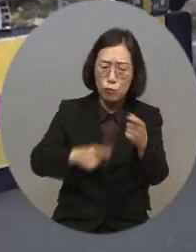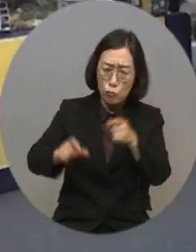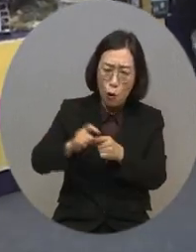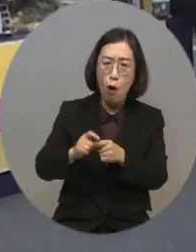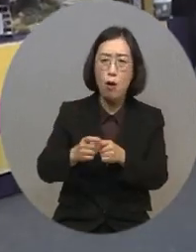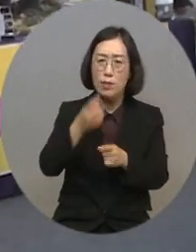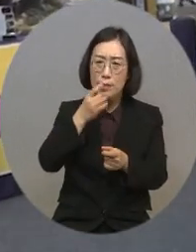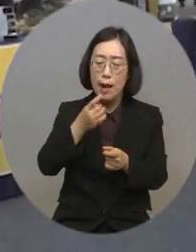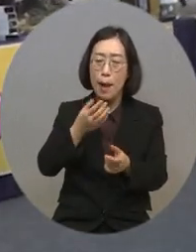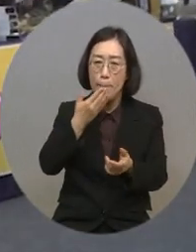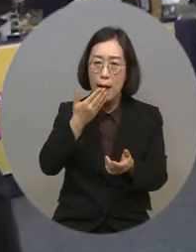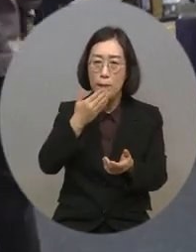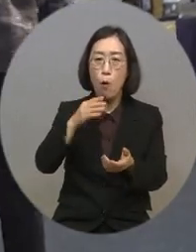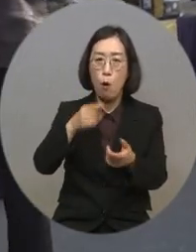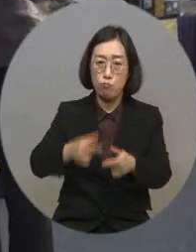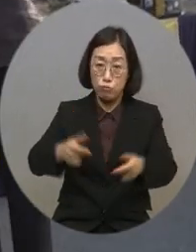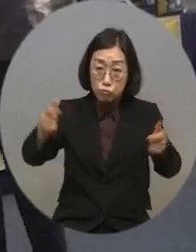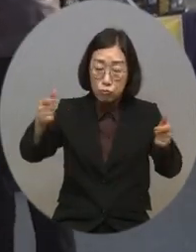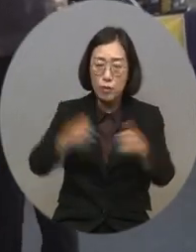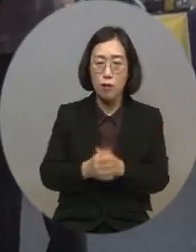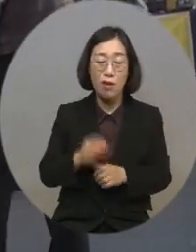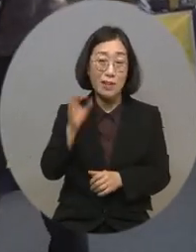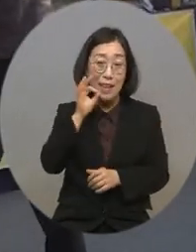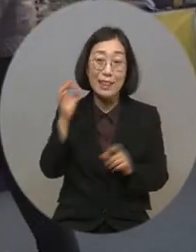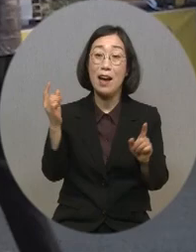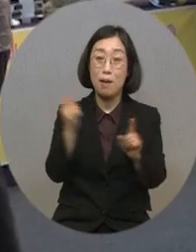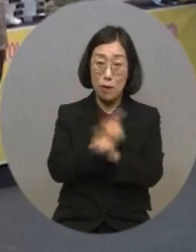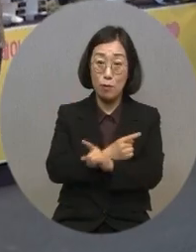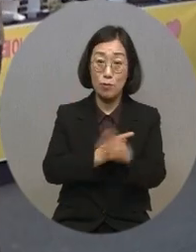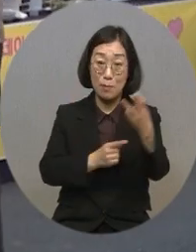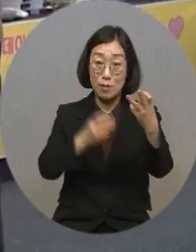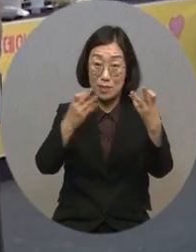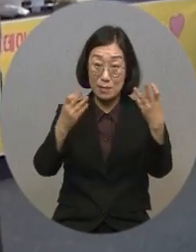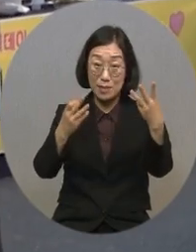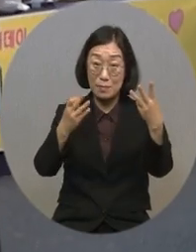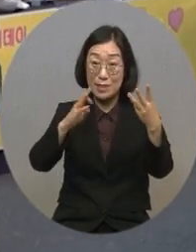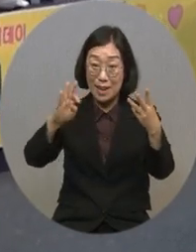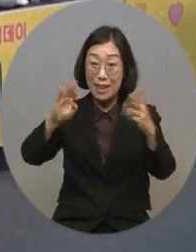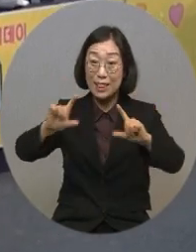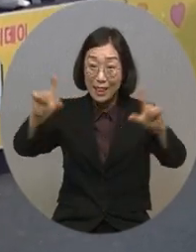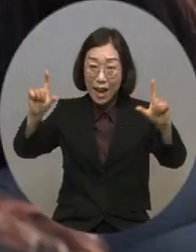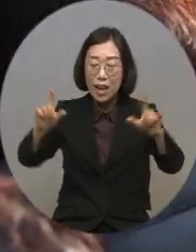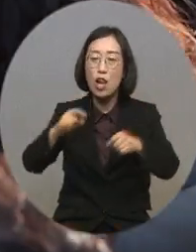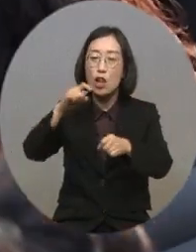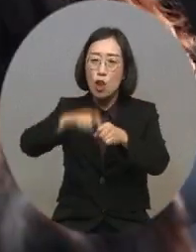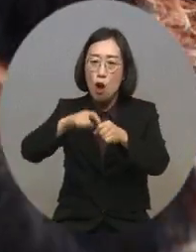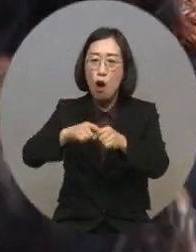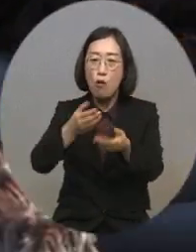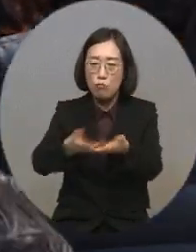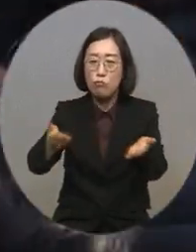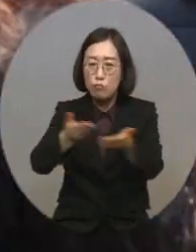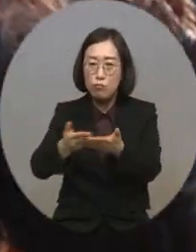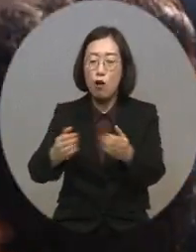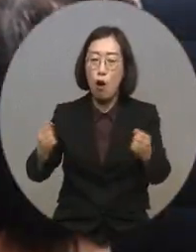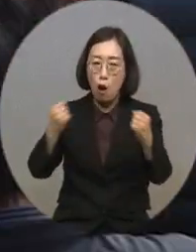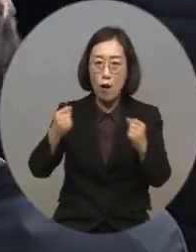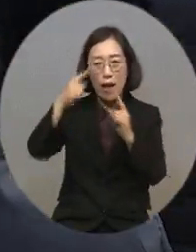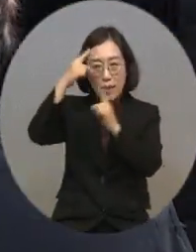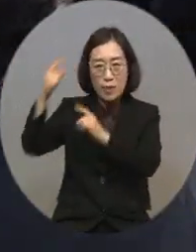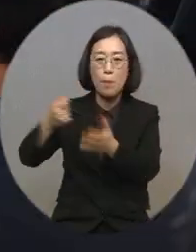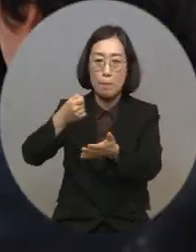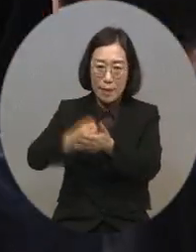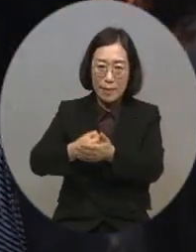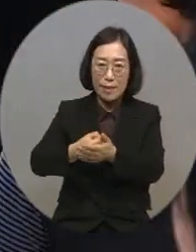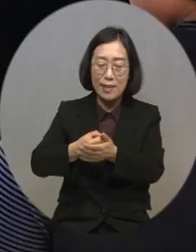3월 14일 화이트데이에 사탕 대신 우리 쌀 백설기를 선물하는 건강한 기념일로 지내자는 의미를